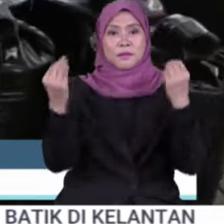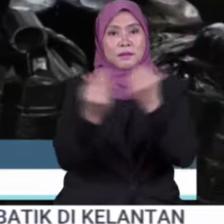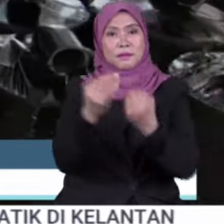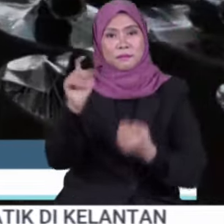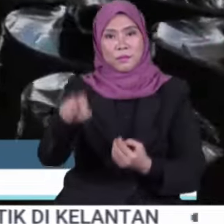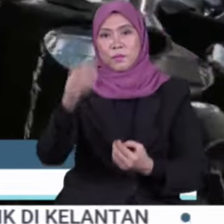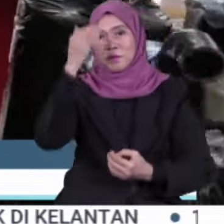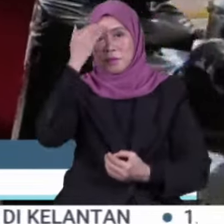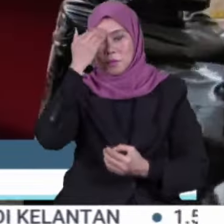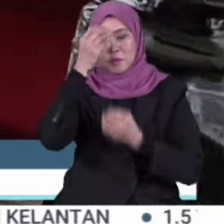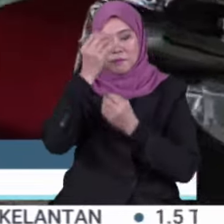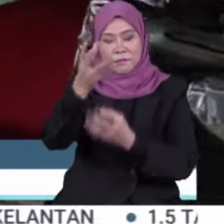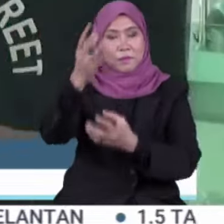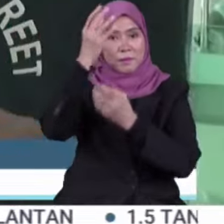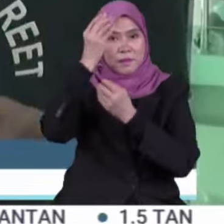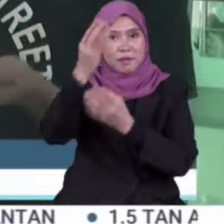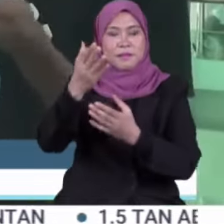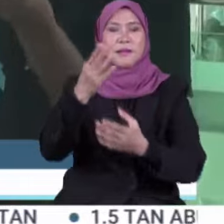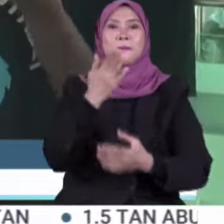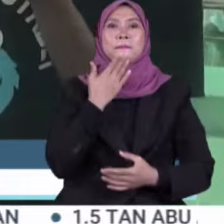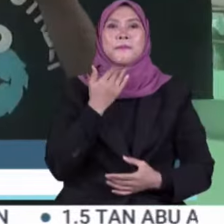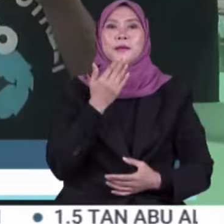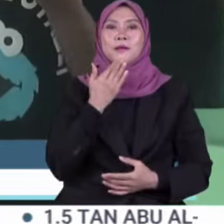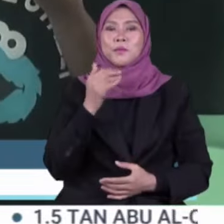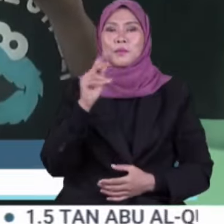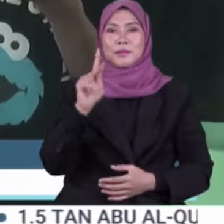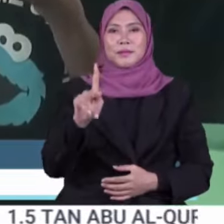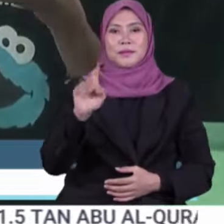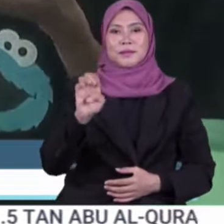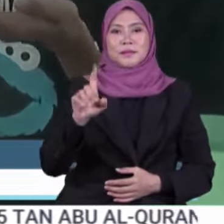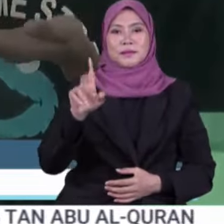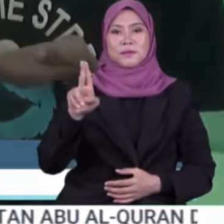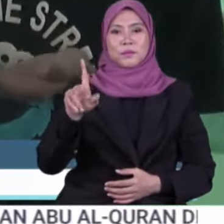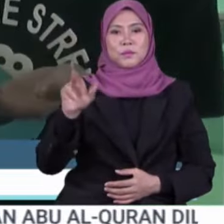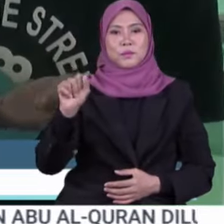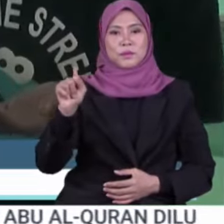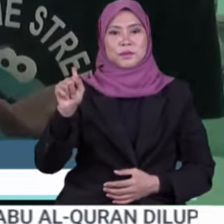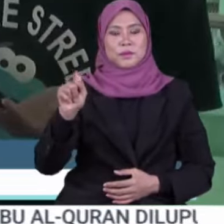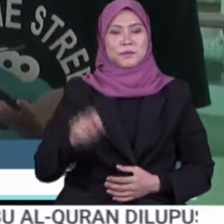terus maklumat berkaitan madu kelulut.